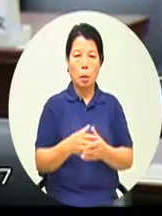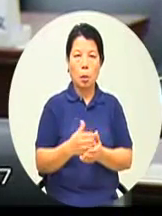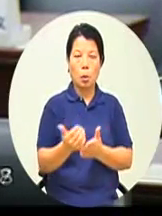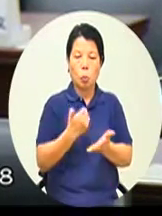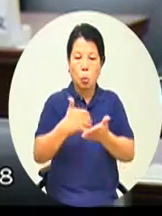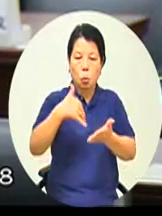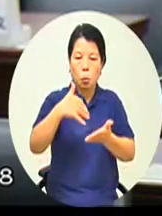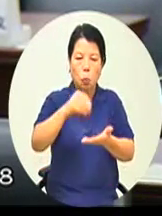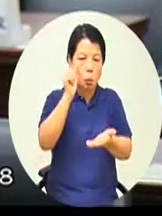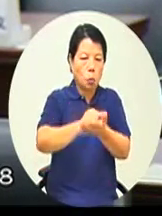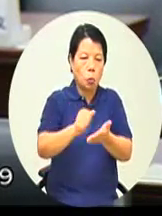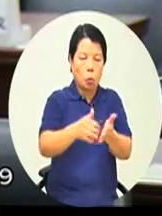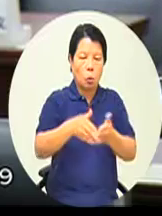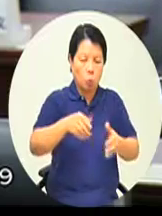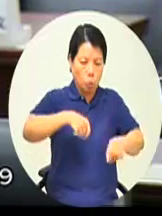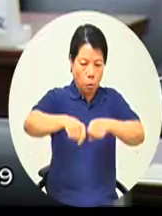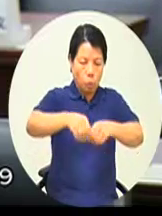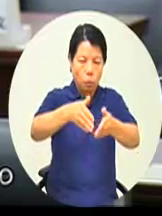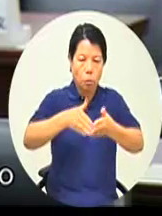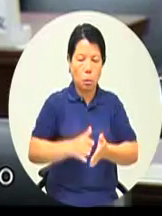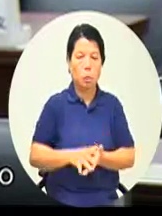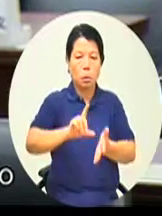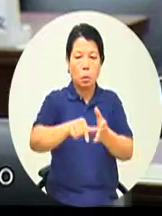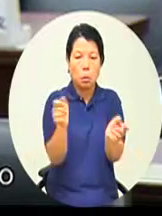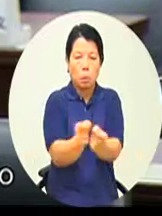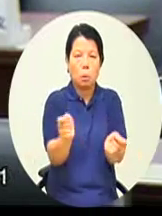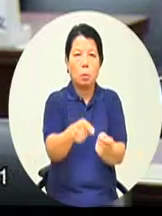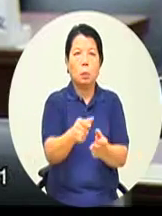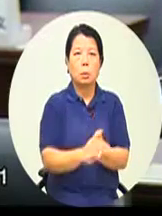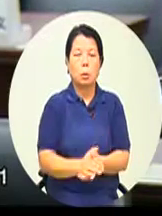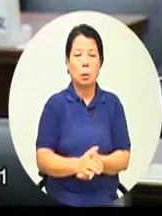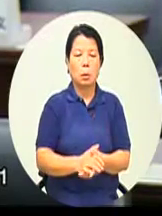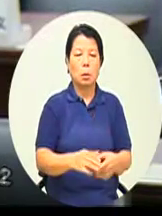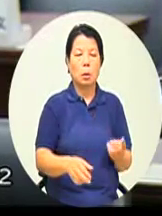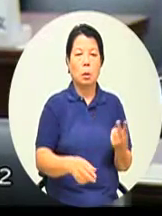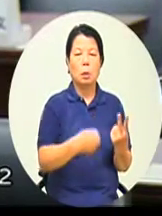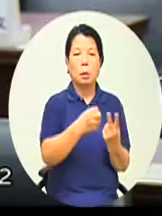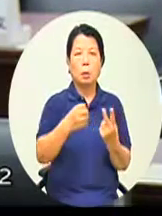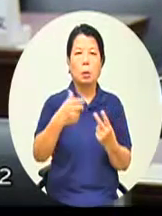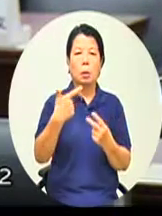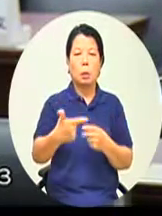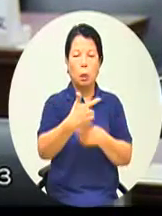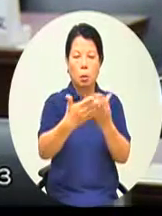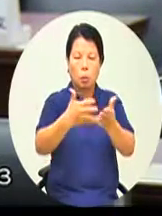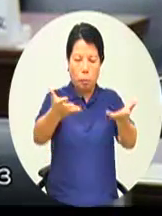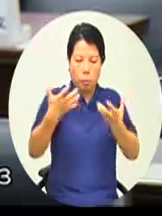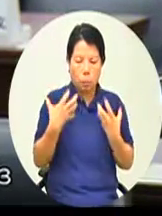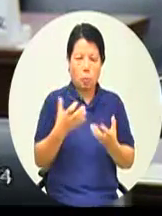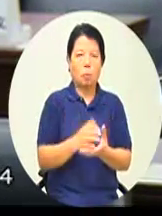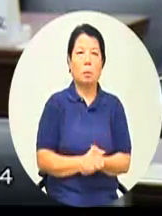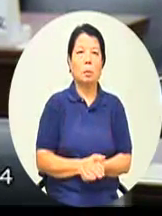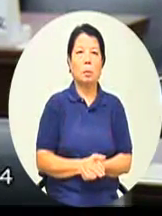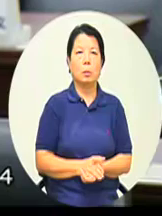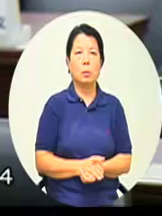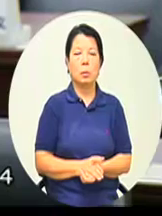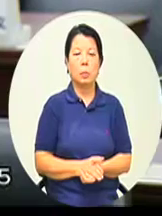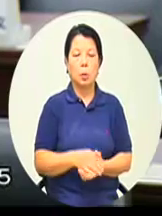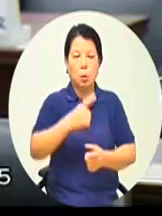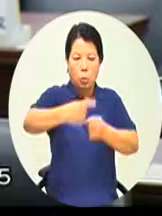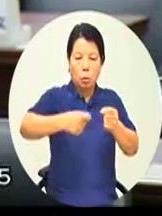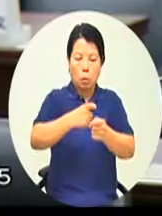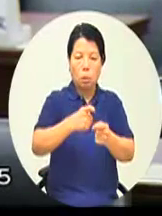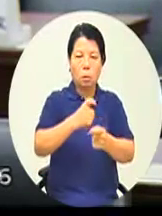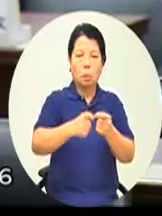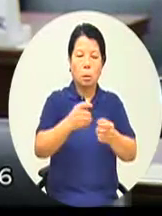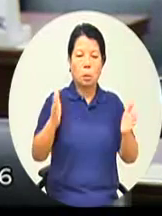计划，所以咱这个较短时间吼，咱2006年咱较接管，哈，伫这个十冬来，咱